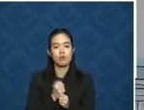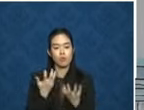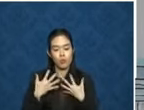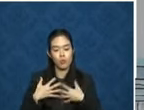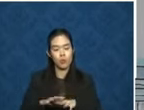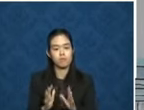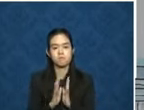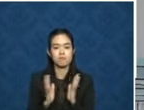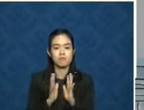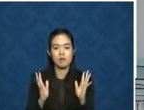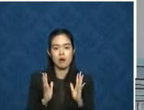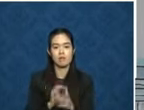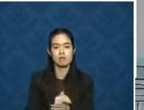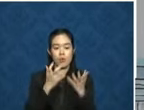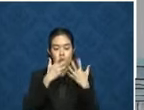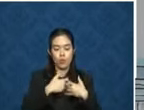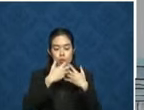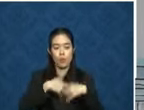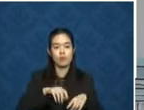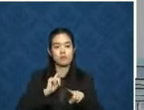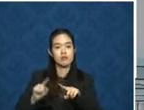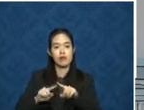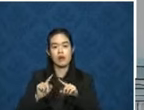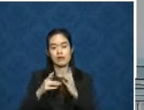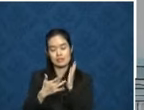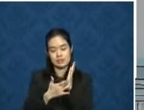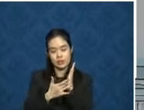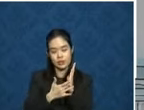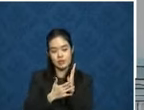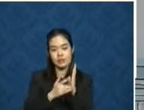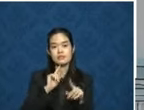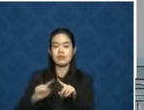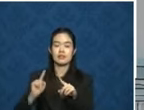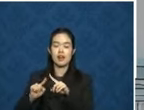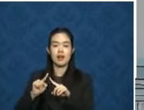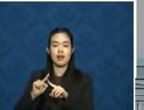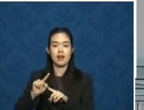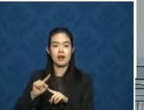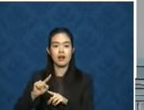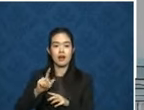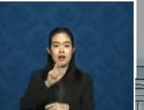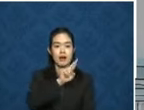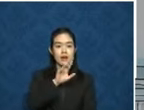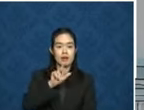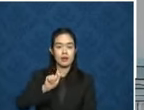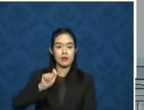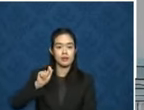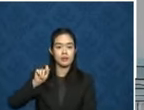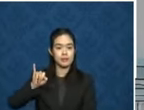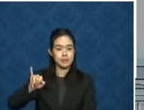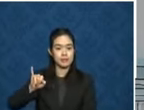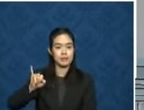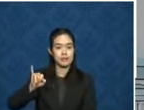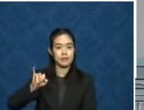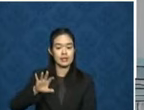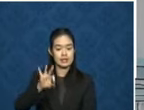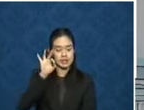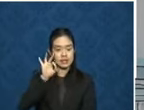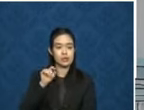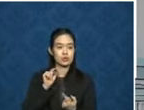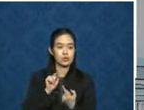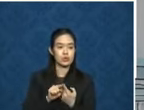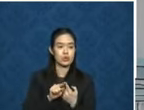าต่างๆแต่เมื่อมีการใช้เทคโนโลยีมีการใช้ปัญญาประดิษฐ์มาใช้ในการผลิตการ